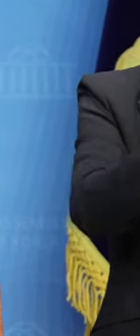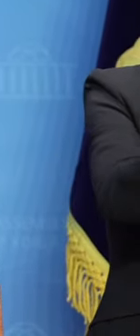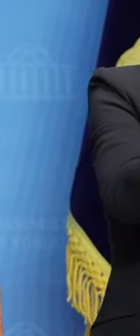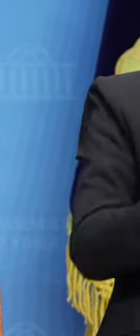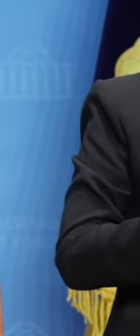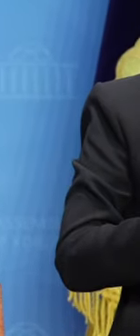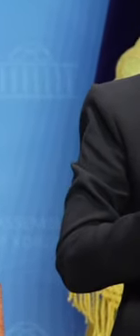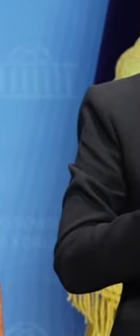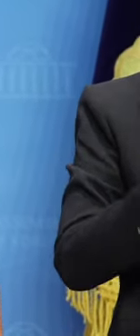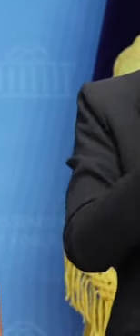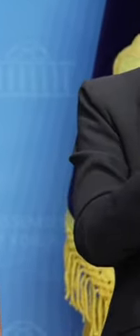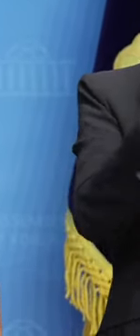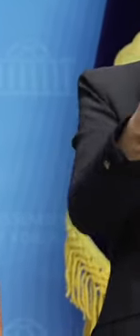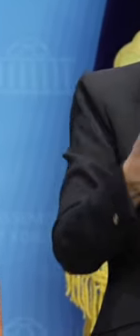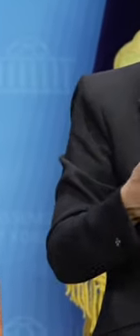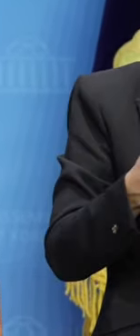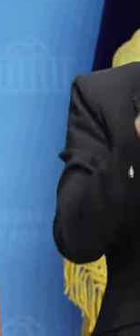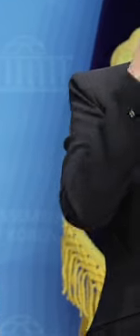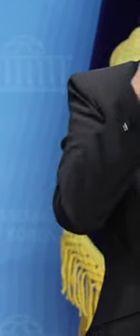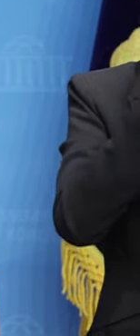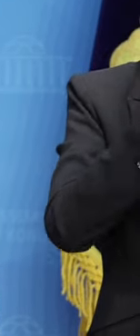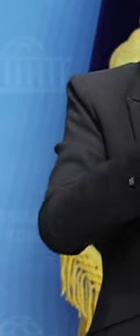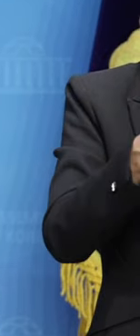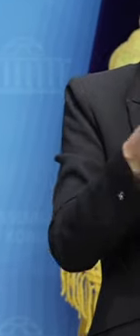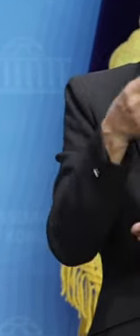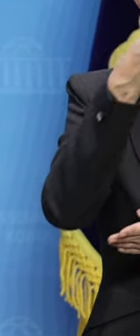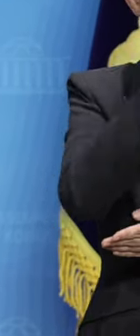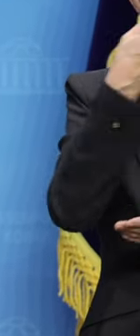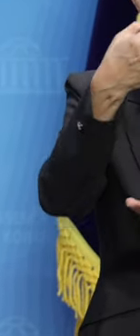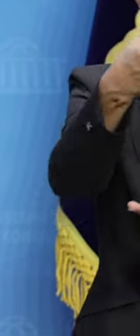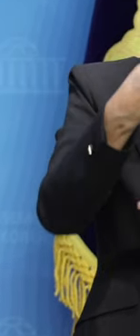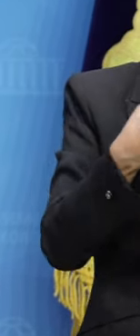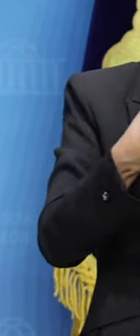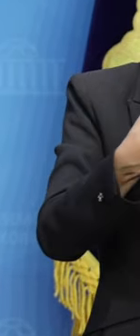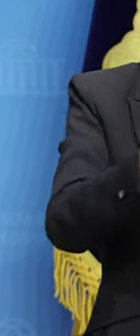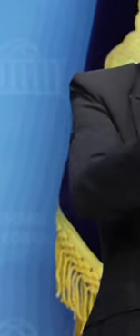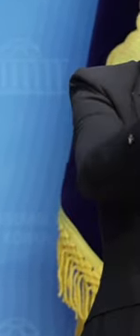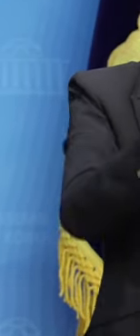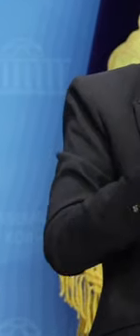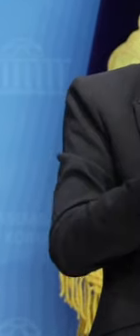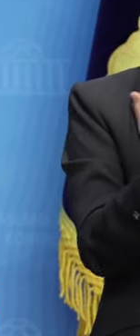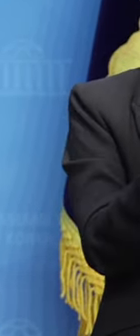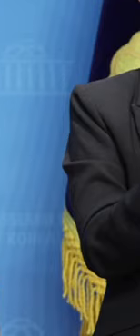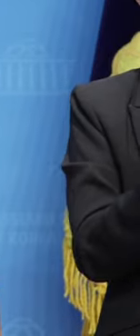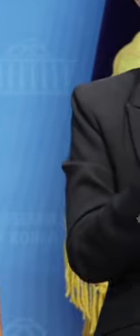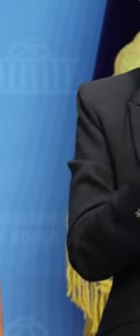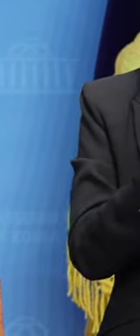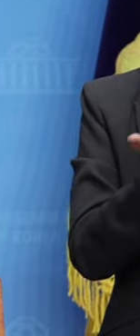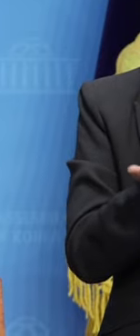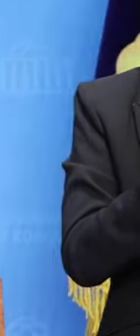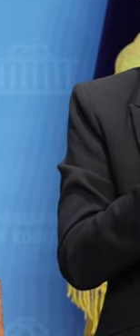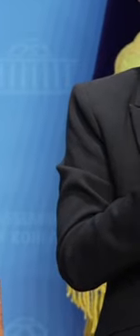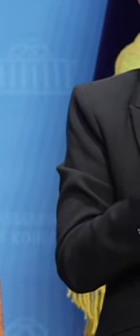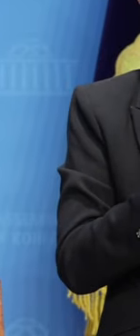피켓팅하고 월세 보증금 빼서 선거에 도전했던 수많은